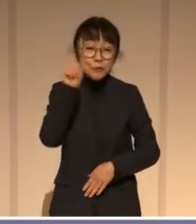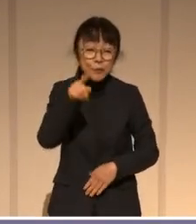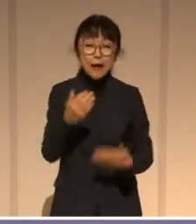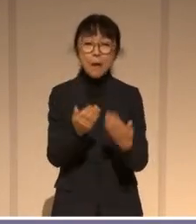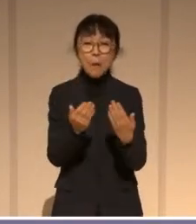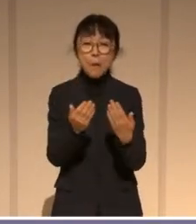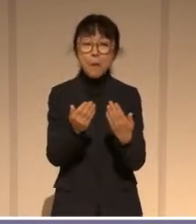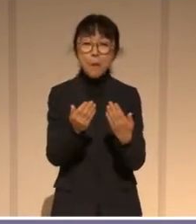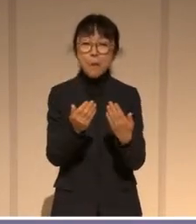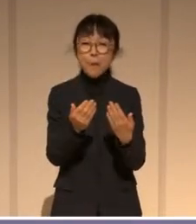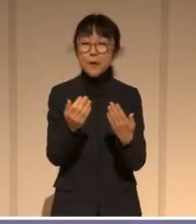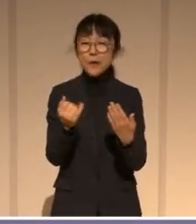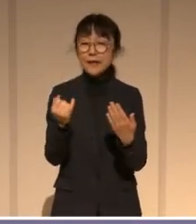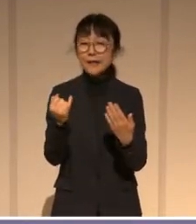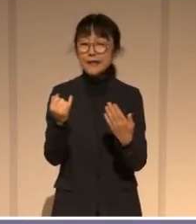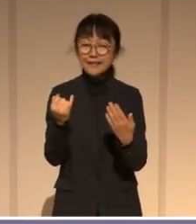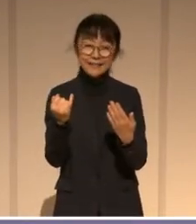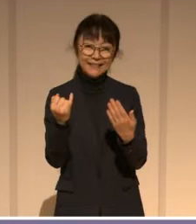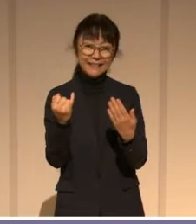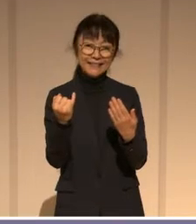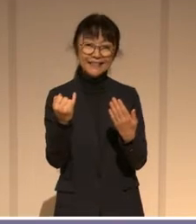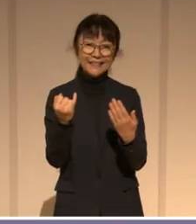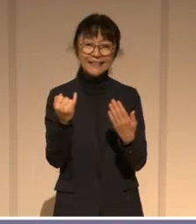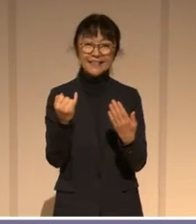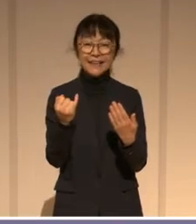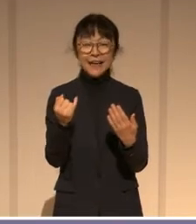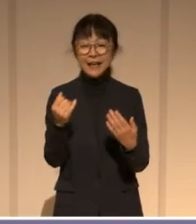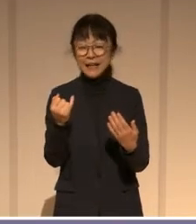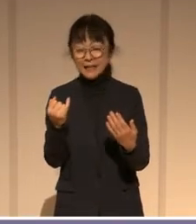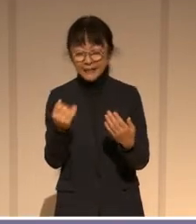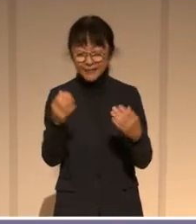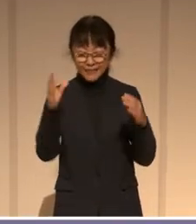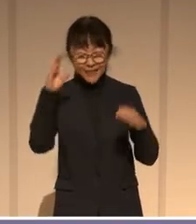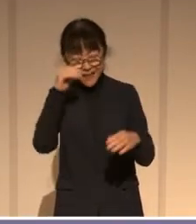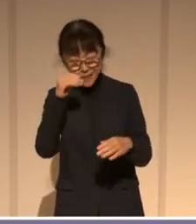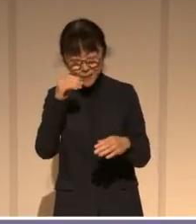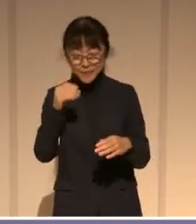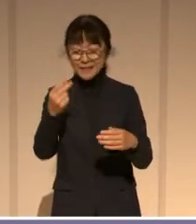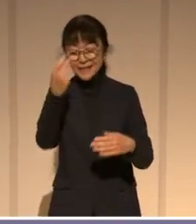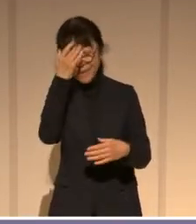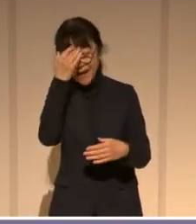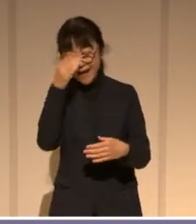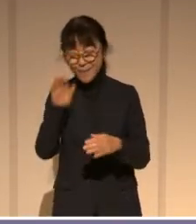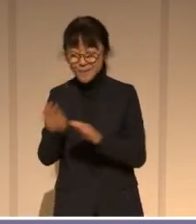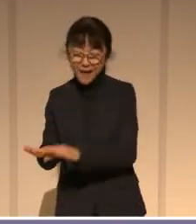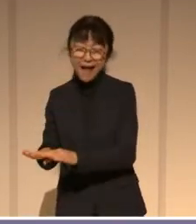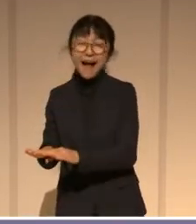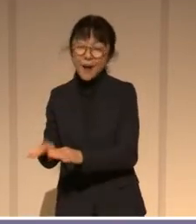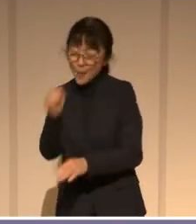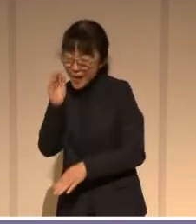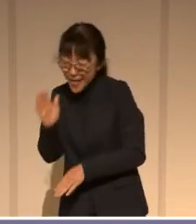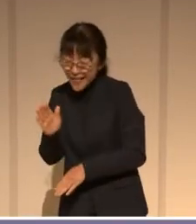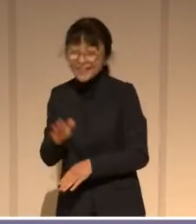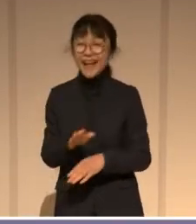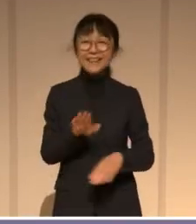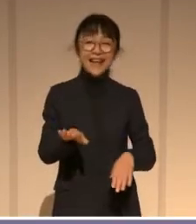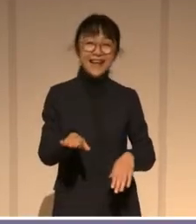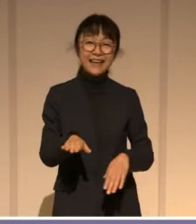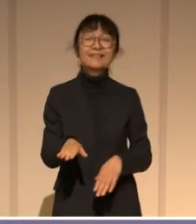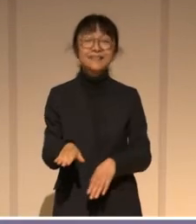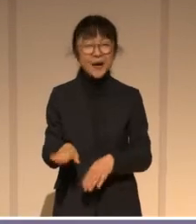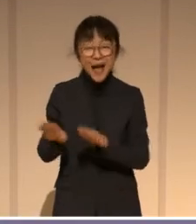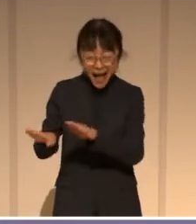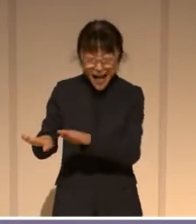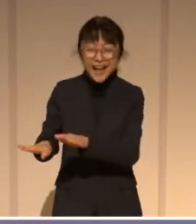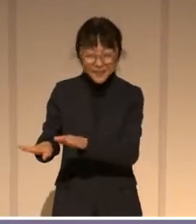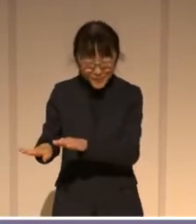あったのでやっぱり反応寝ている間に邪魔をしてしまったのであ声ね安心して寝ていいよとなっ